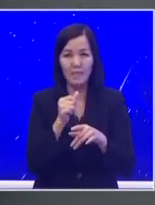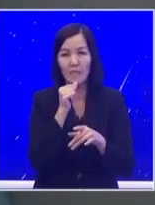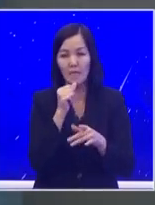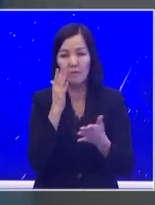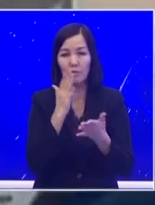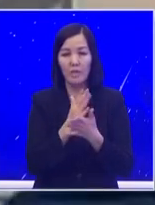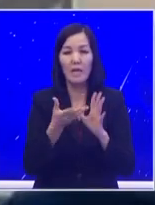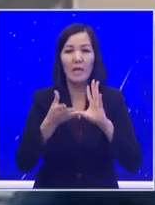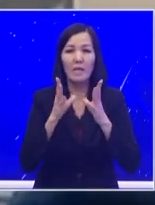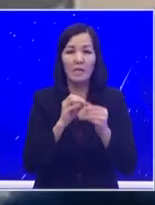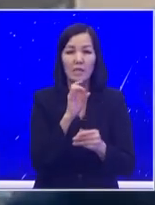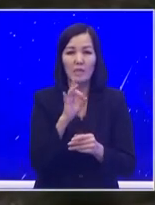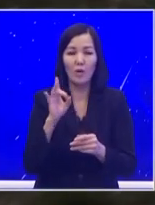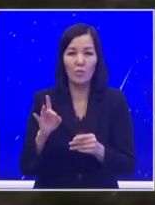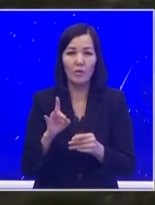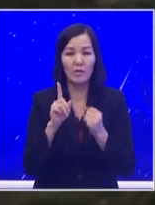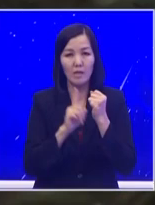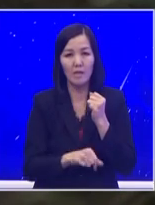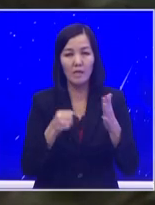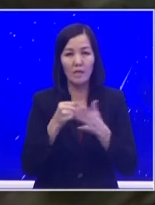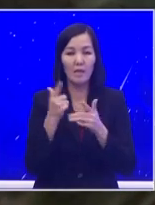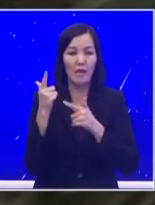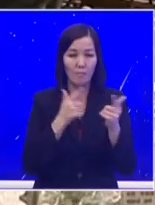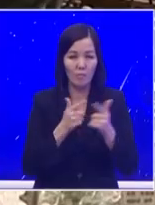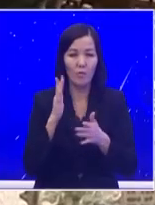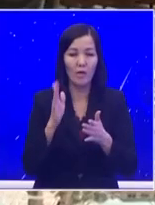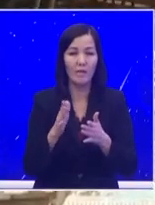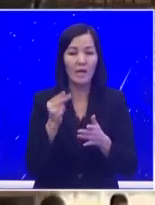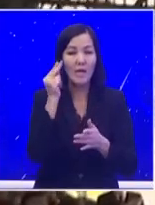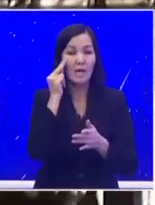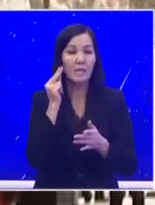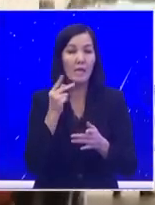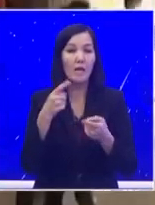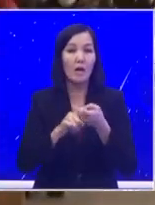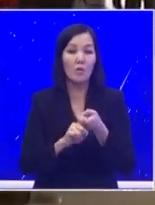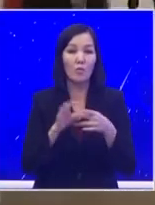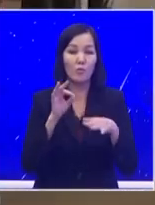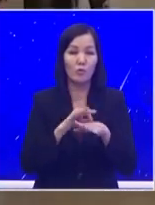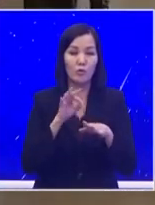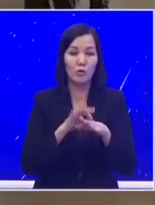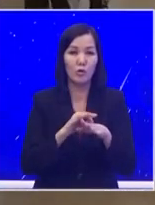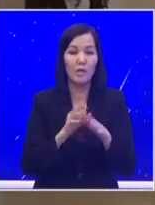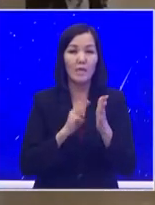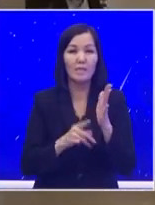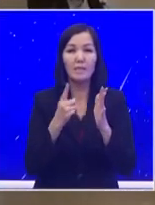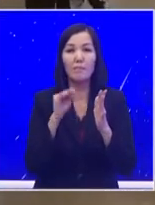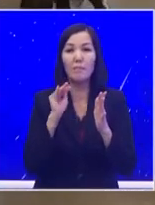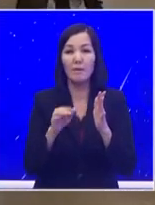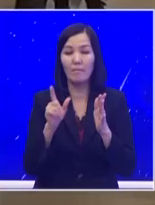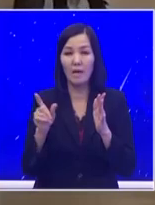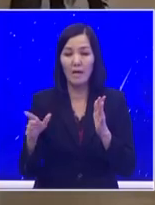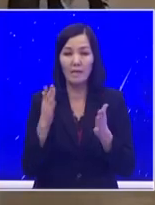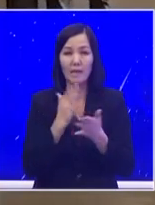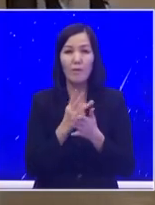жатыр. Нәтижелері сәуірдің соңында белгілі болады. Айта кетейік, Қытай елінде дерті жұқтырғандар саны 81 мыңға жетті. Оның